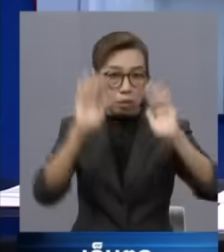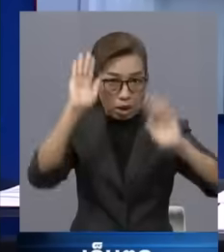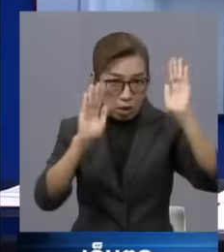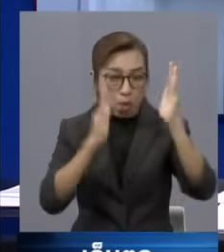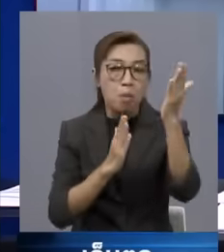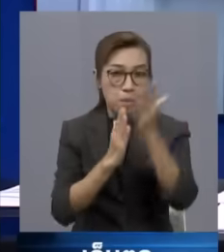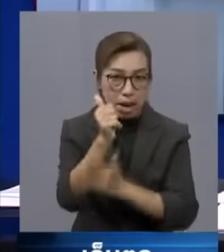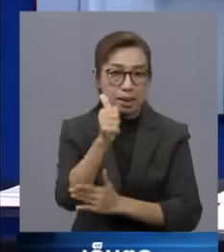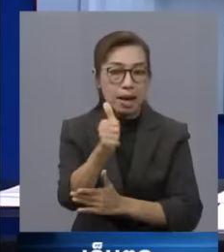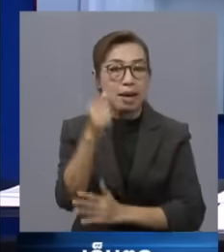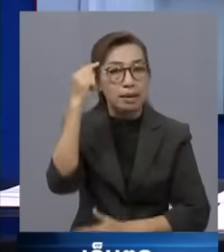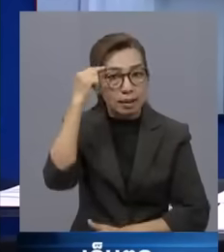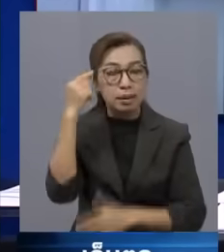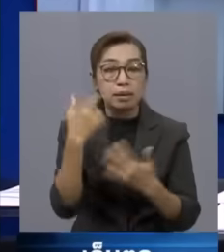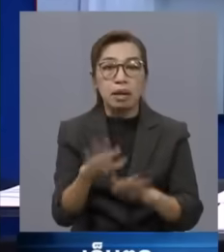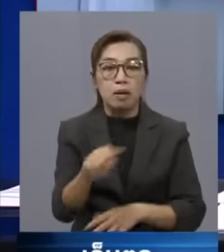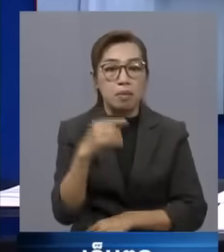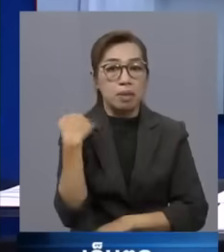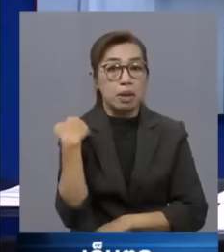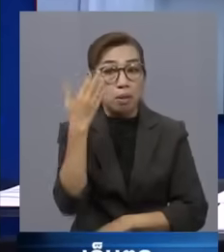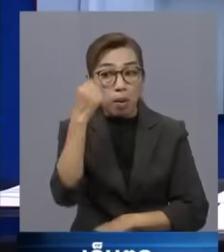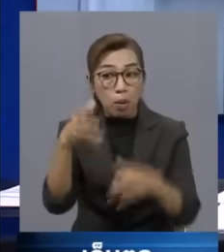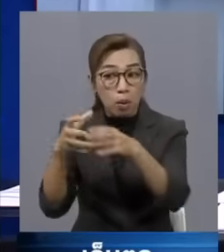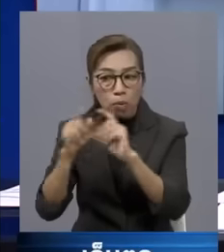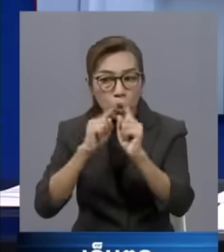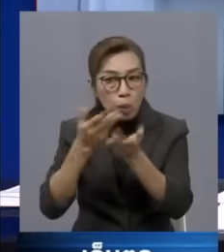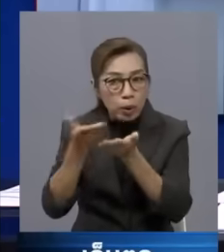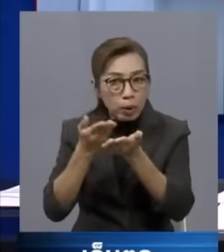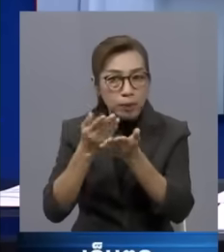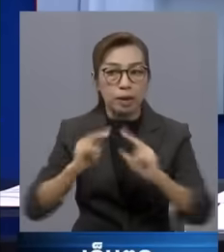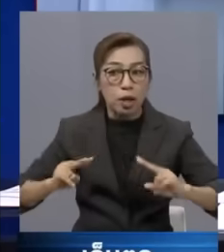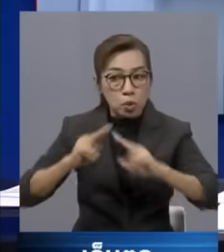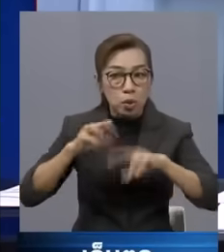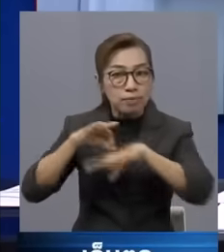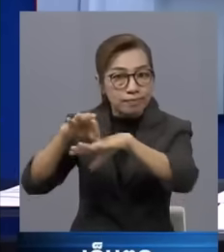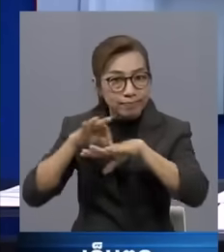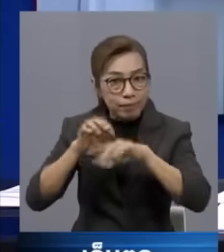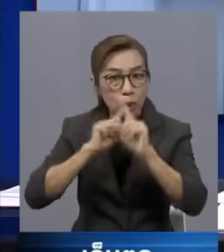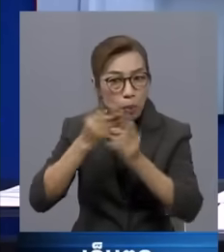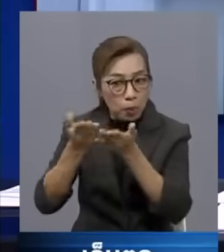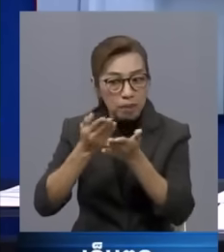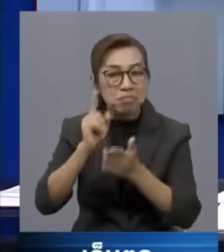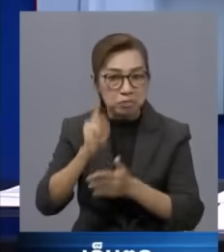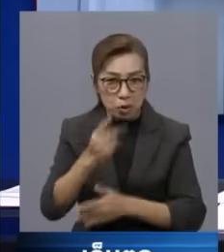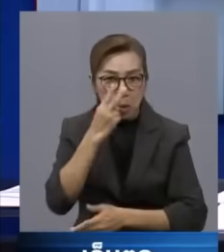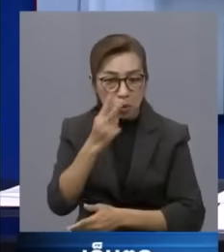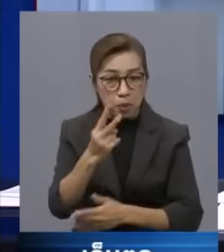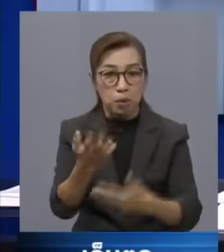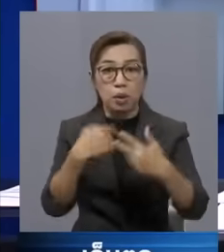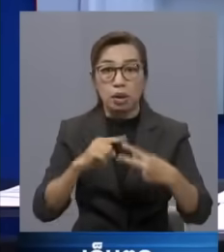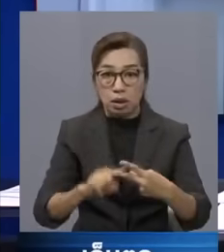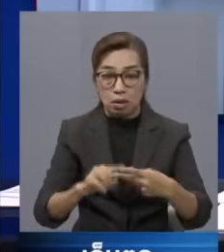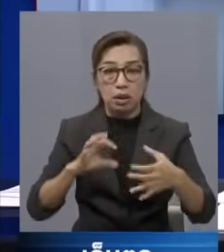เดียวจบนะครับท่ามกลางกระแสข่าวเรื่องของการต่อรองเก้าอี้ที่จะต้องจับตากันอย่างใกล้ชิดนะครับขณะเดียวกันอีก 1ปัจจัยที่ทำให้การ